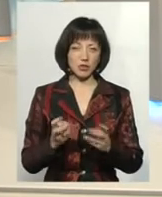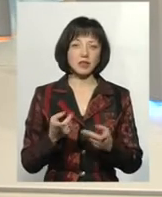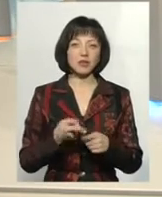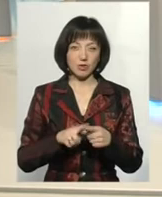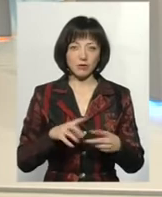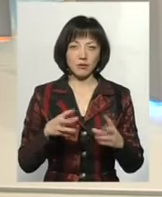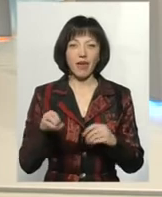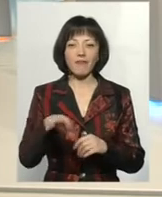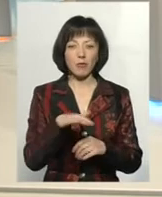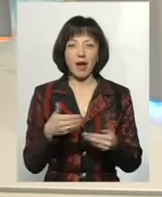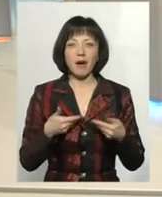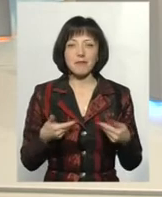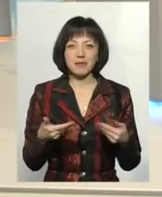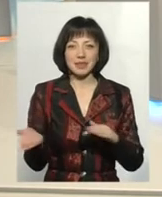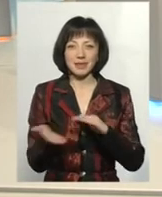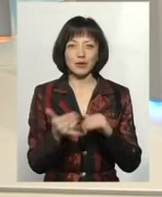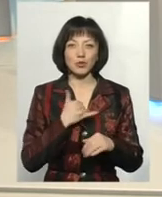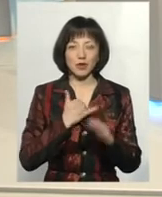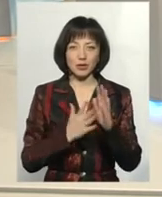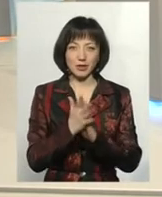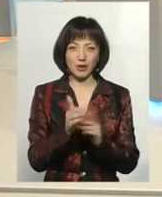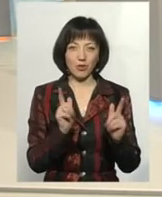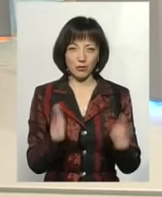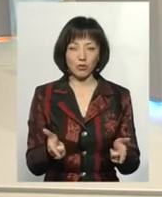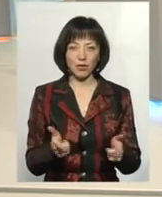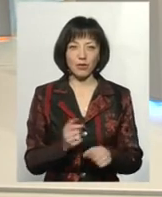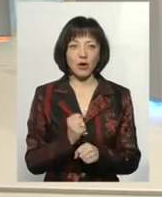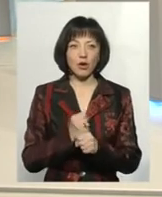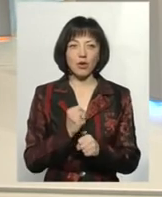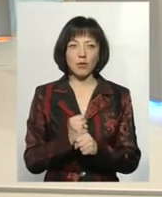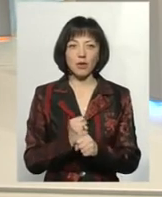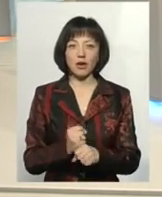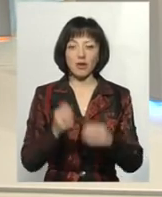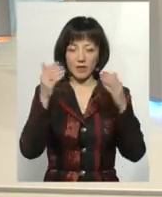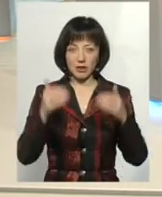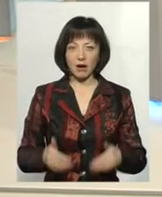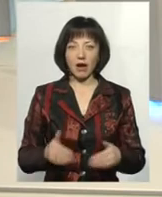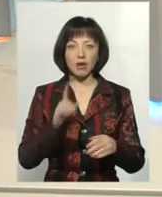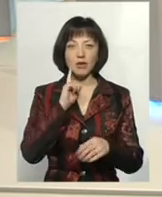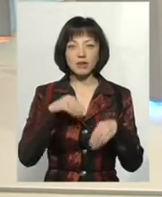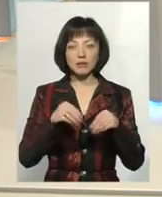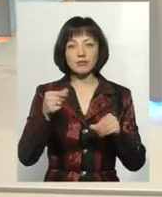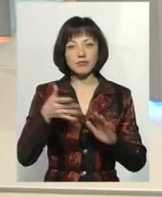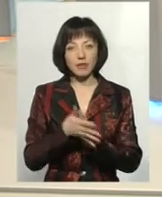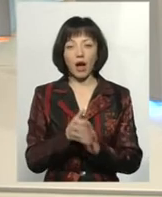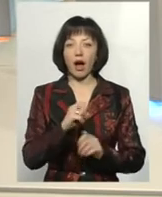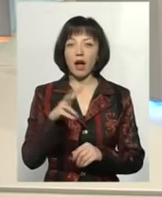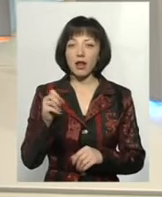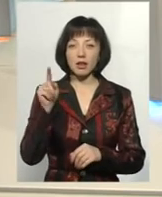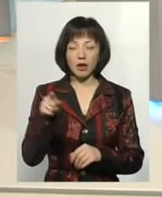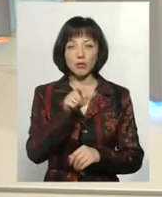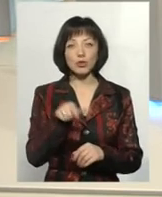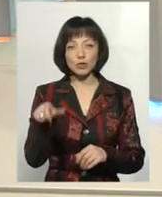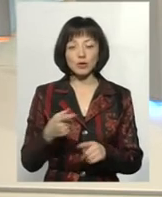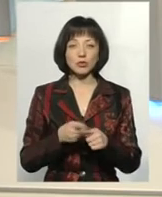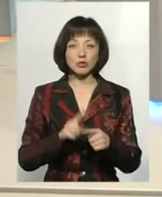дійшли вже до того, та ми зрізаємо те, що у нас росте. Роблять вертикальне озелення. Тобто це все більш затратні, але людям там, ну, там